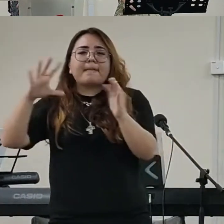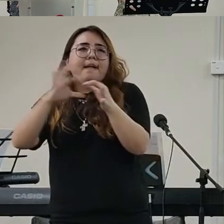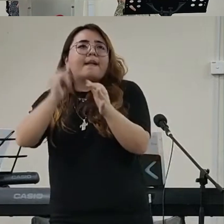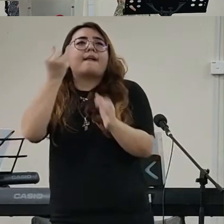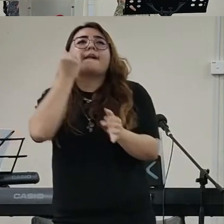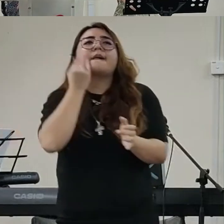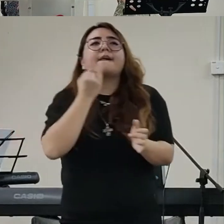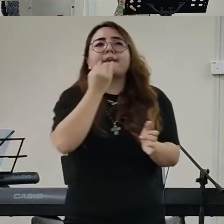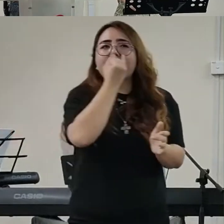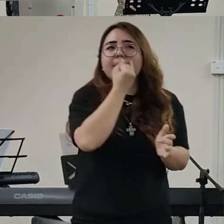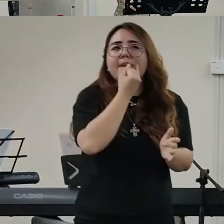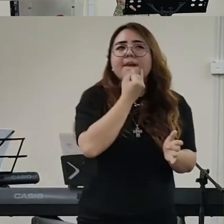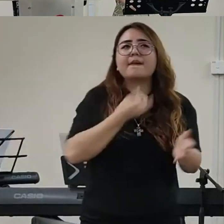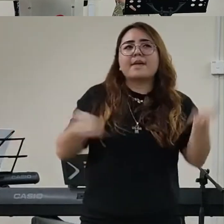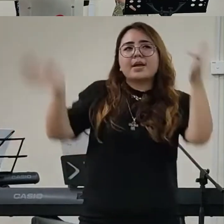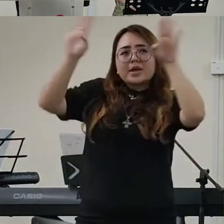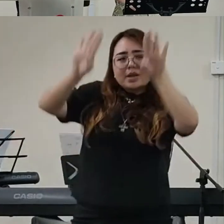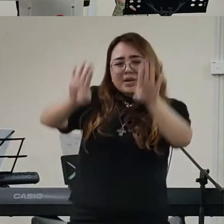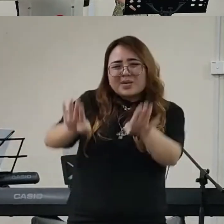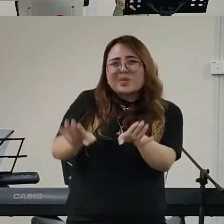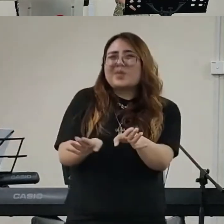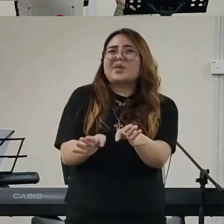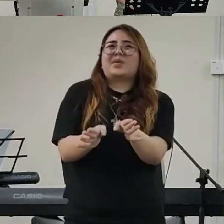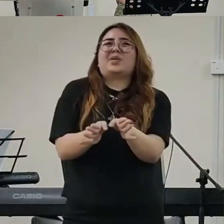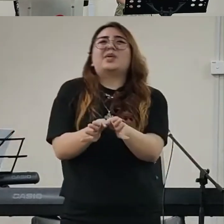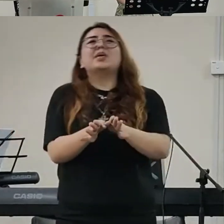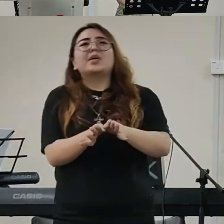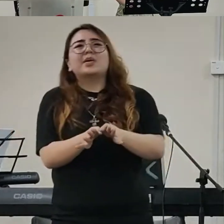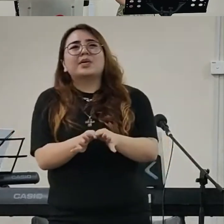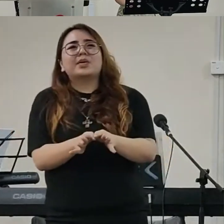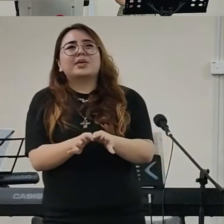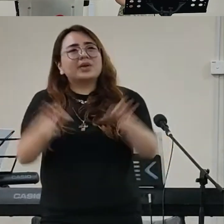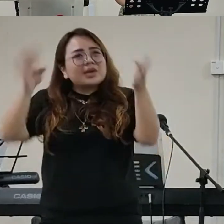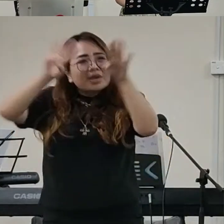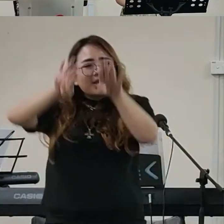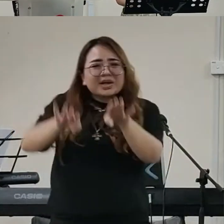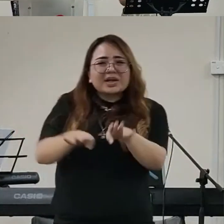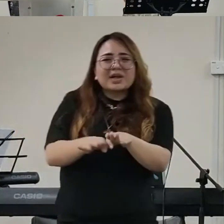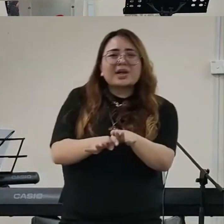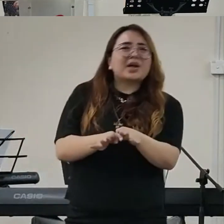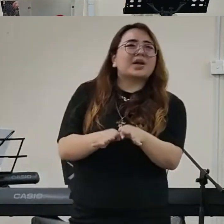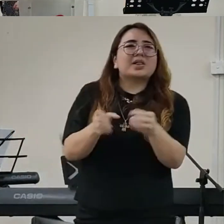the country. 第十三节，我必把他们从万族中领